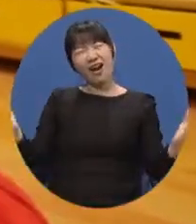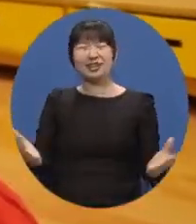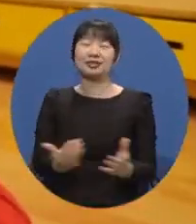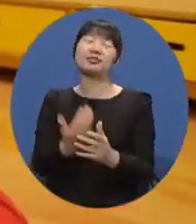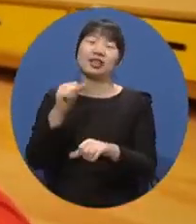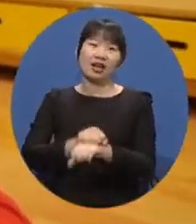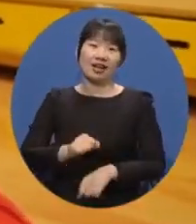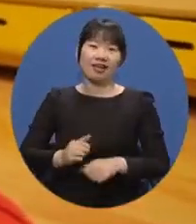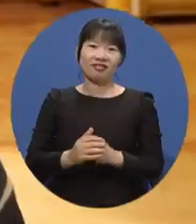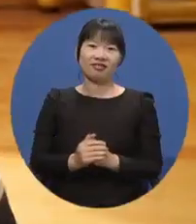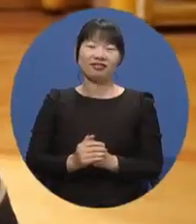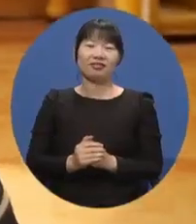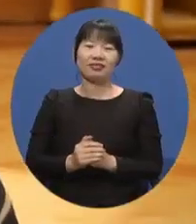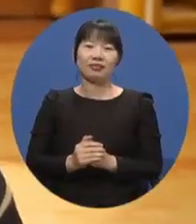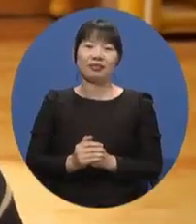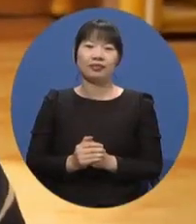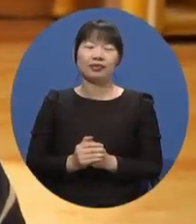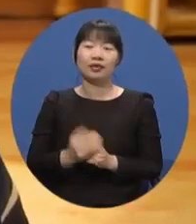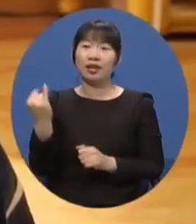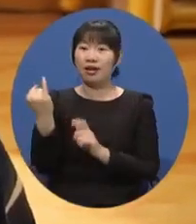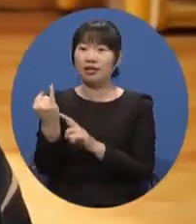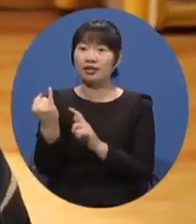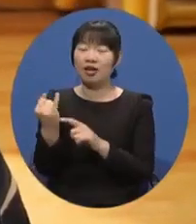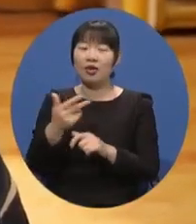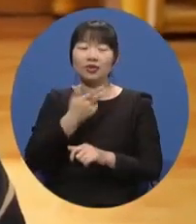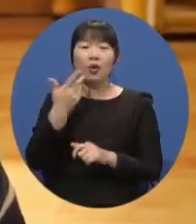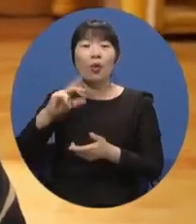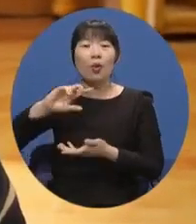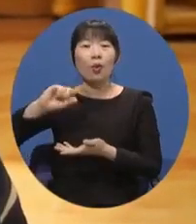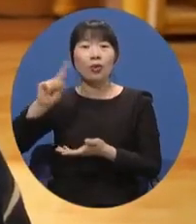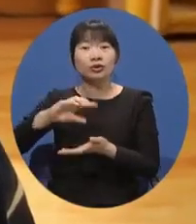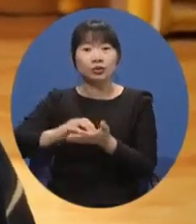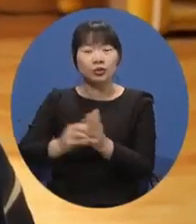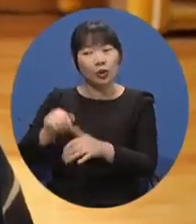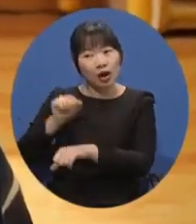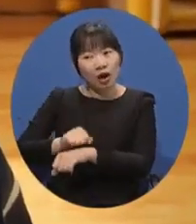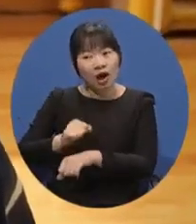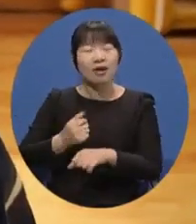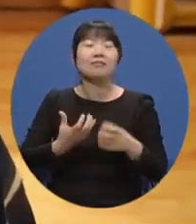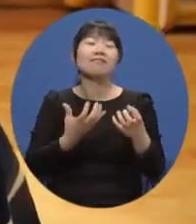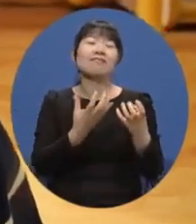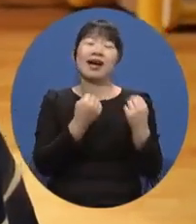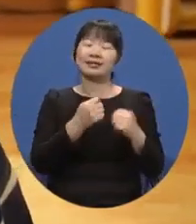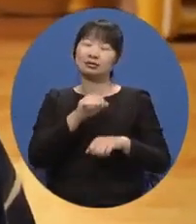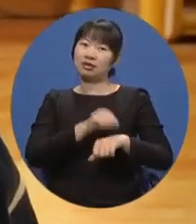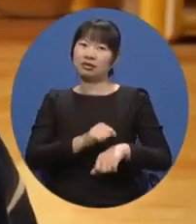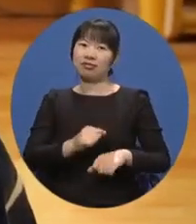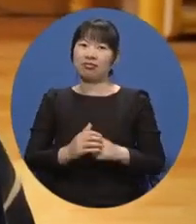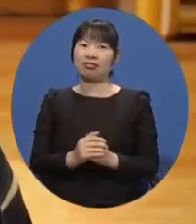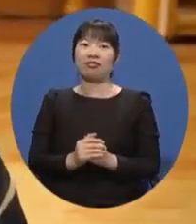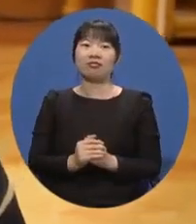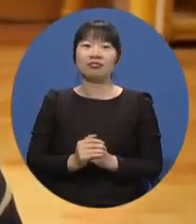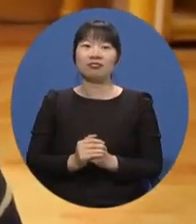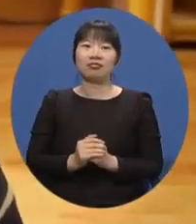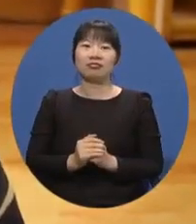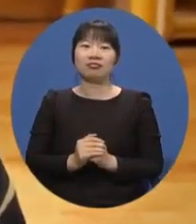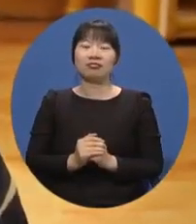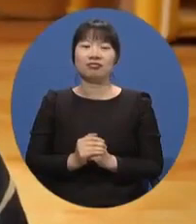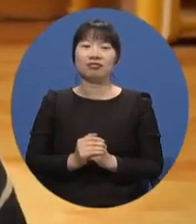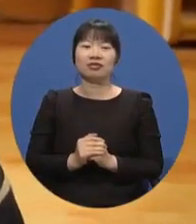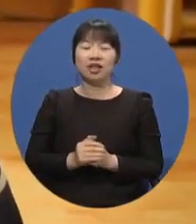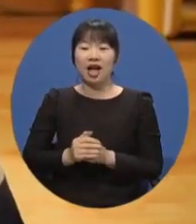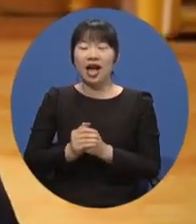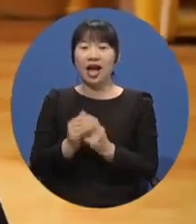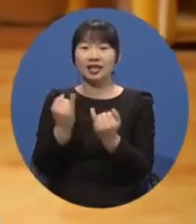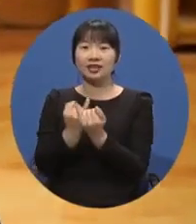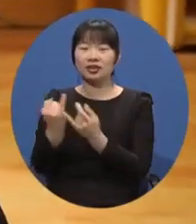이만큼 잘해요? 네. 태율이는 영어를 얼만큼 잘해요? 많이. 많이 잘해요? 네. 배웠어?